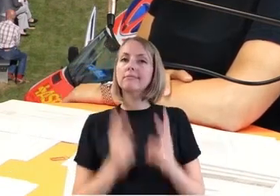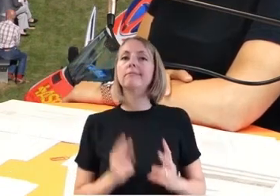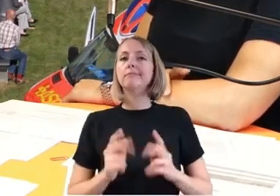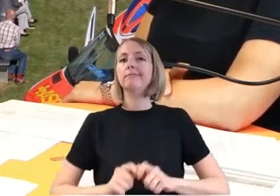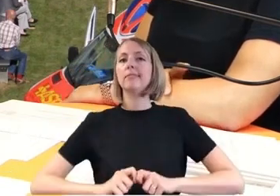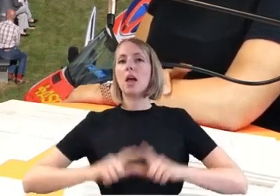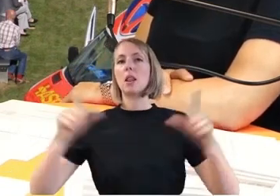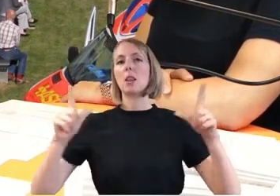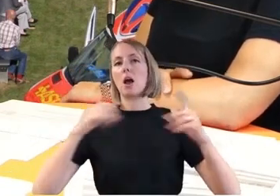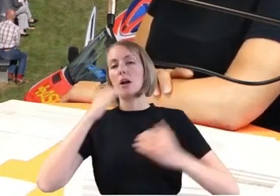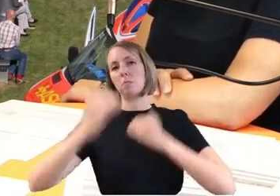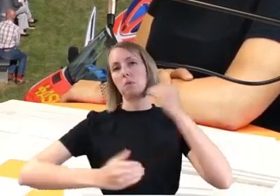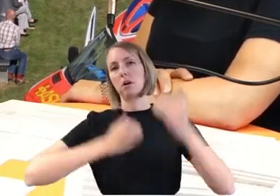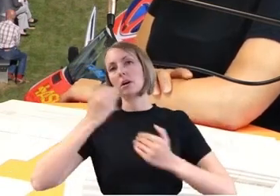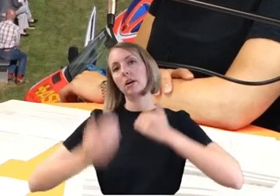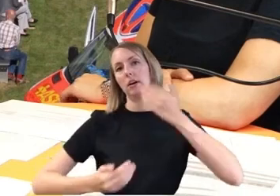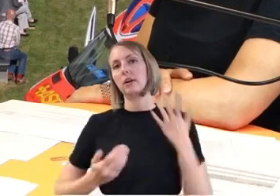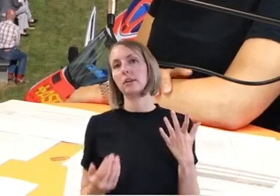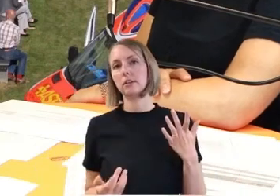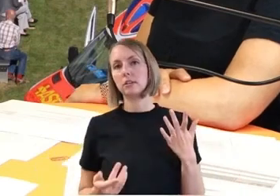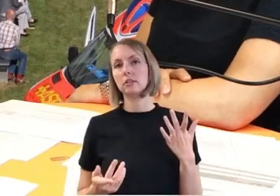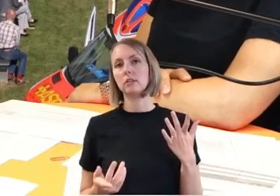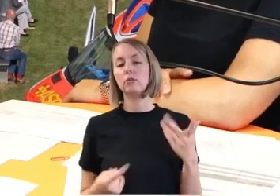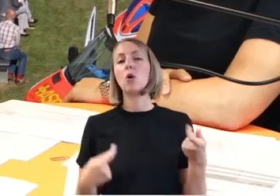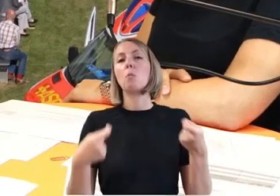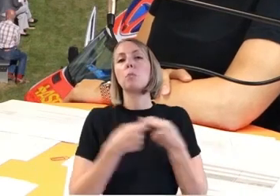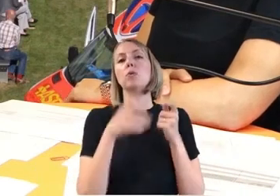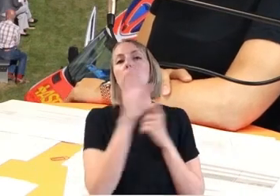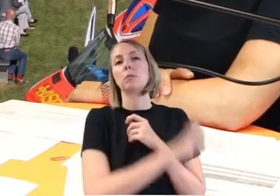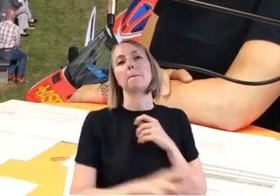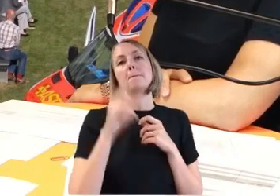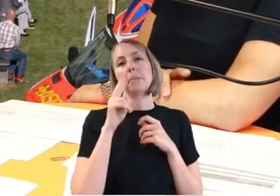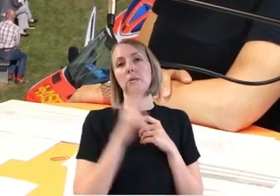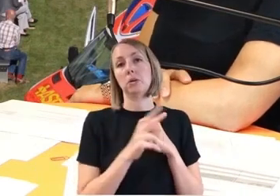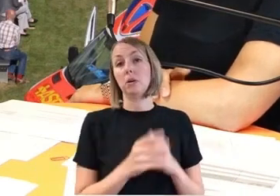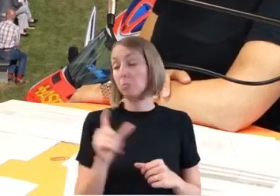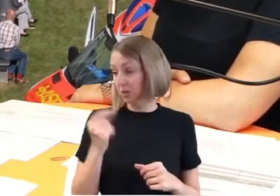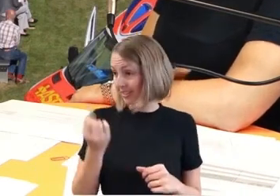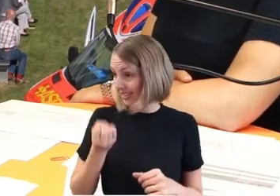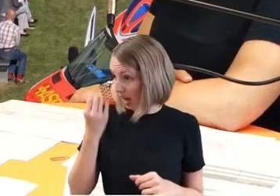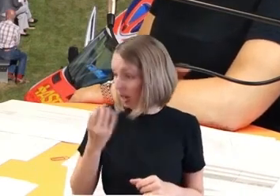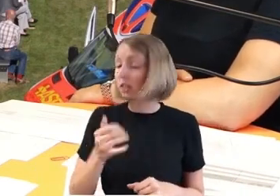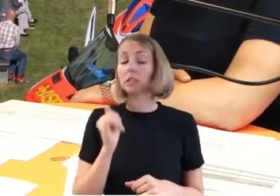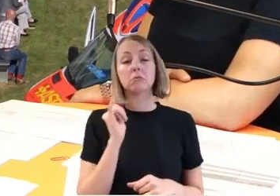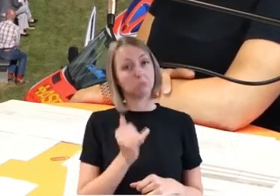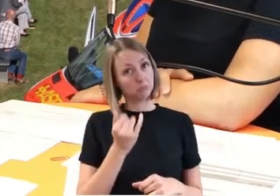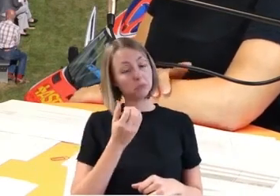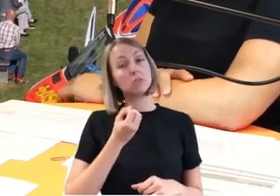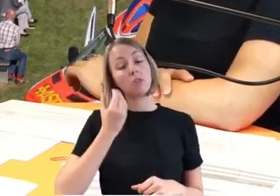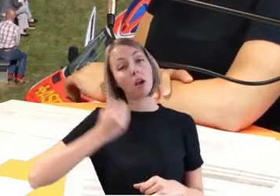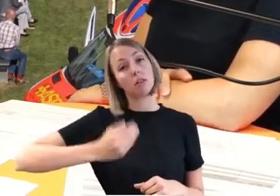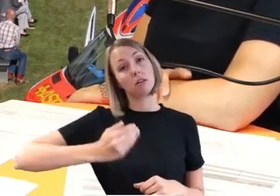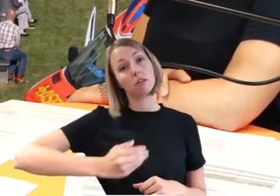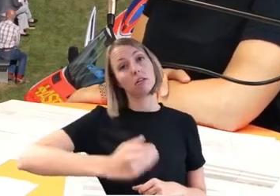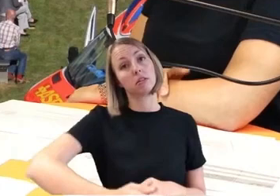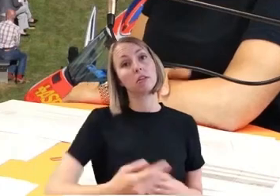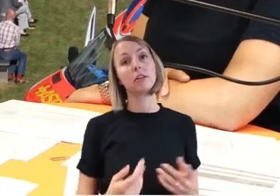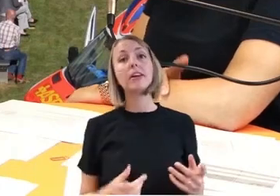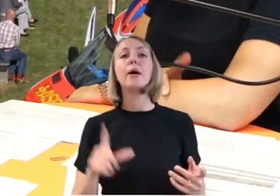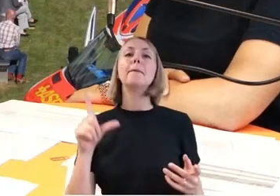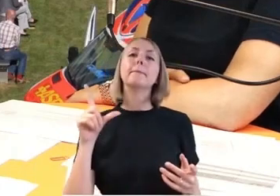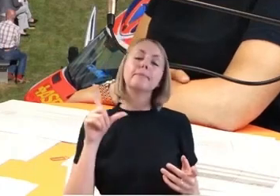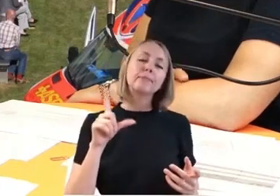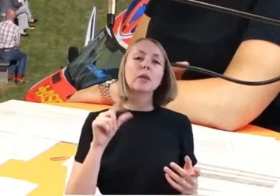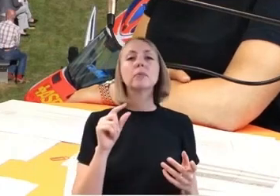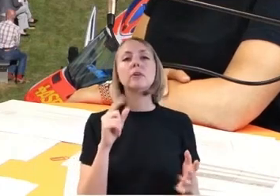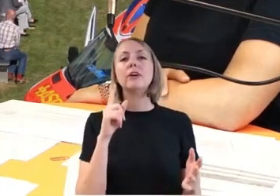und bevölkerungsschutz aus sicht der bundes perspektive und das täglich und das täglich bzw immer dann wenn